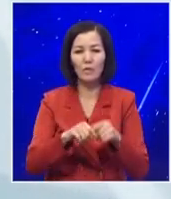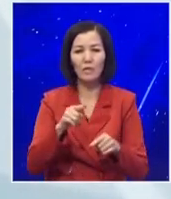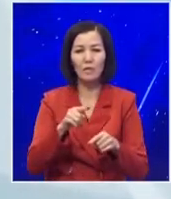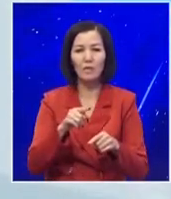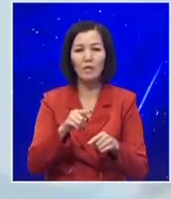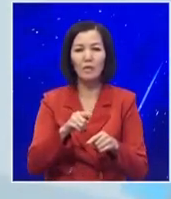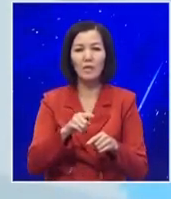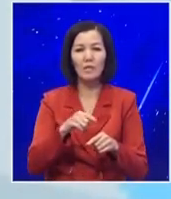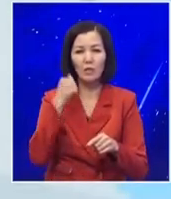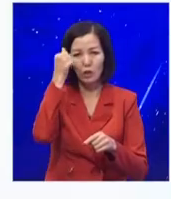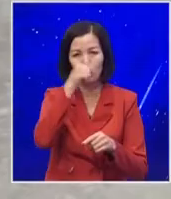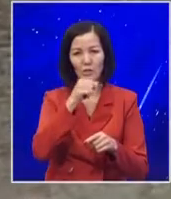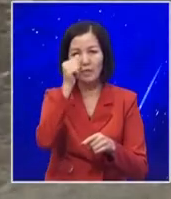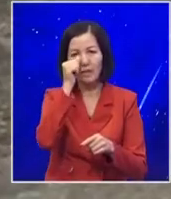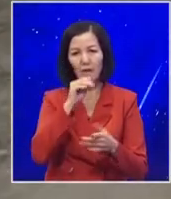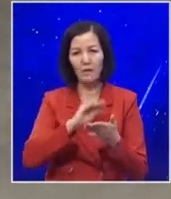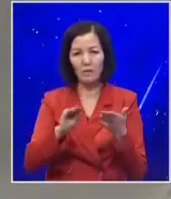айын жазып жүрген.